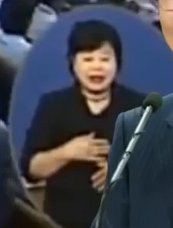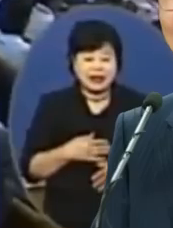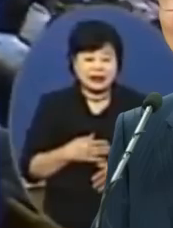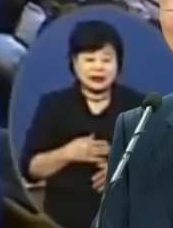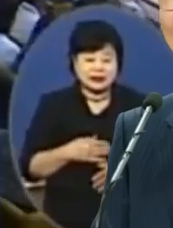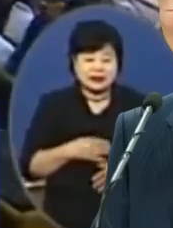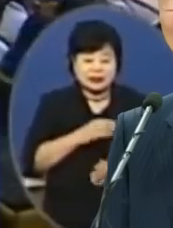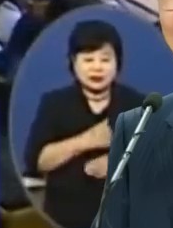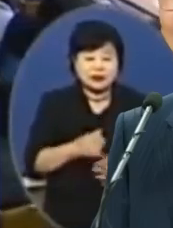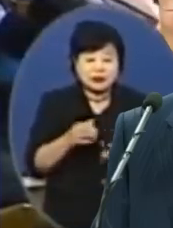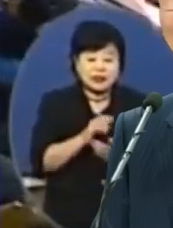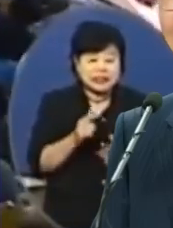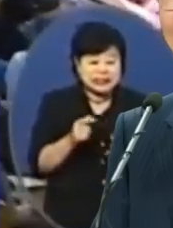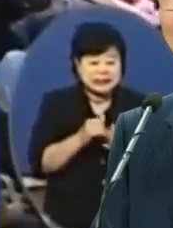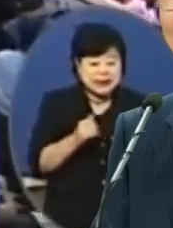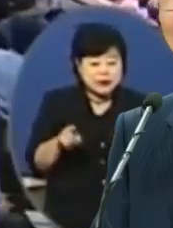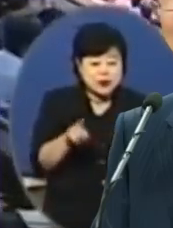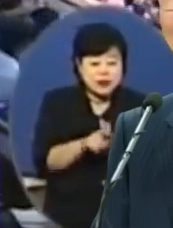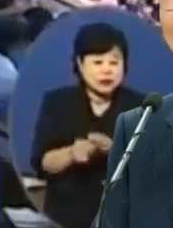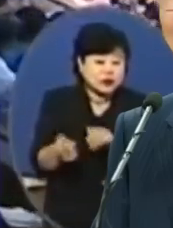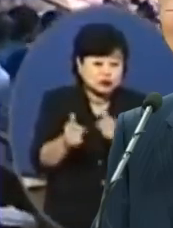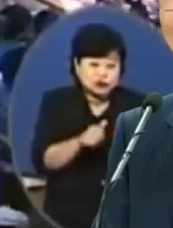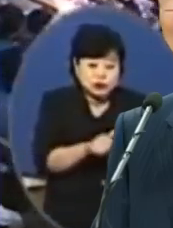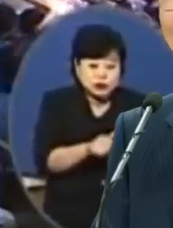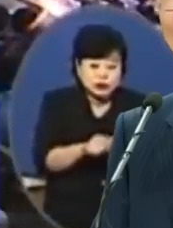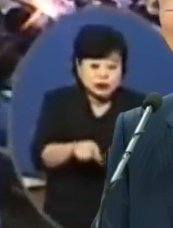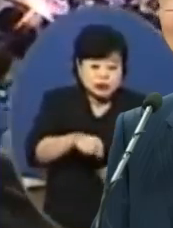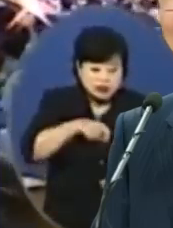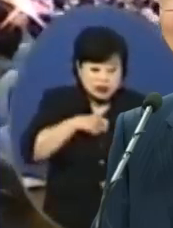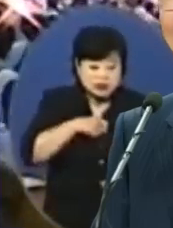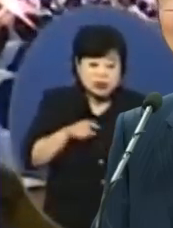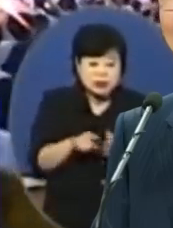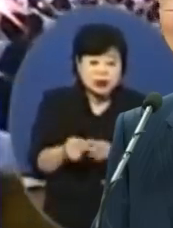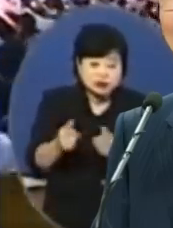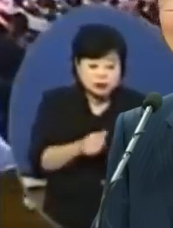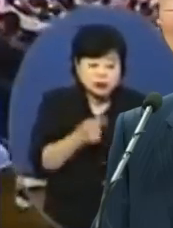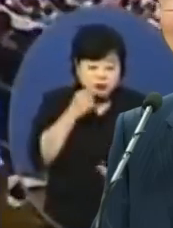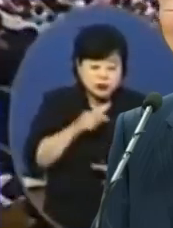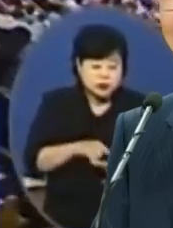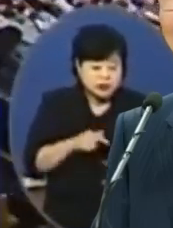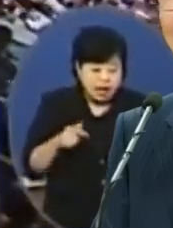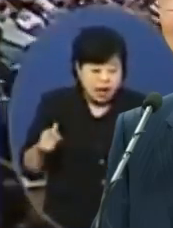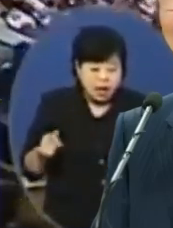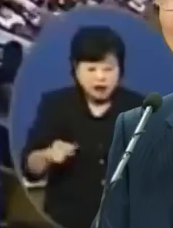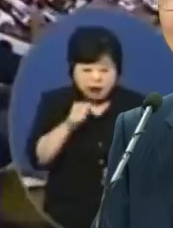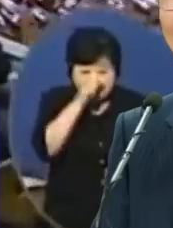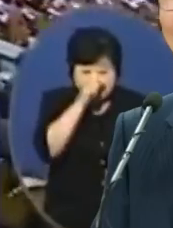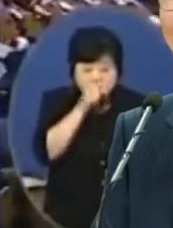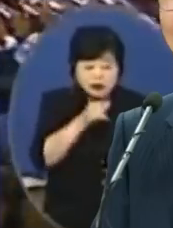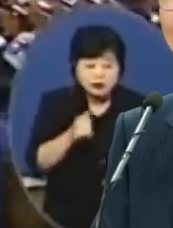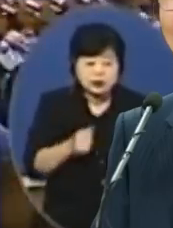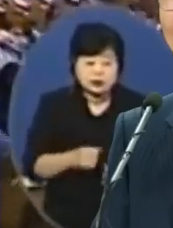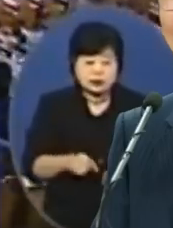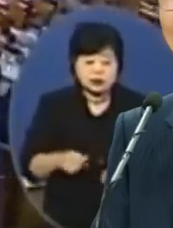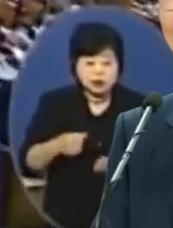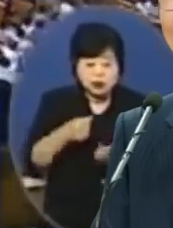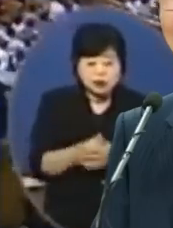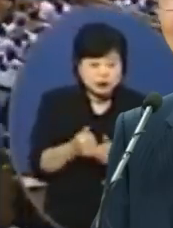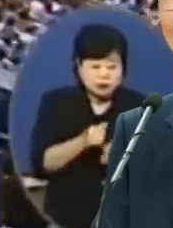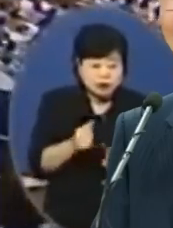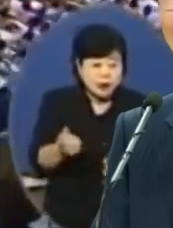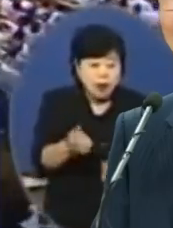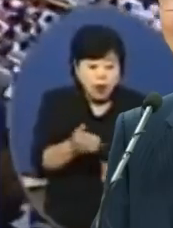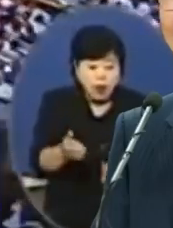그리스도께서 경건하지 않은 자를 위하여 죽으셨도다. 의인을 위하여 죽는 자가 쉽지 않고 선인을 위하여 용감히 죽는 자가